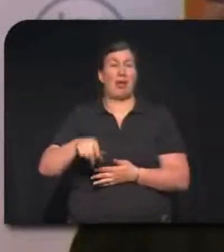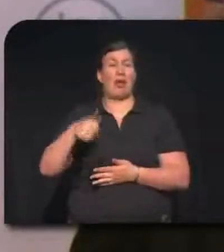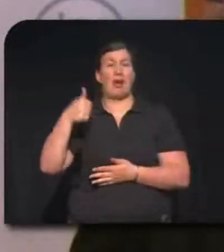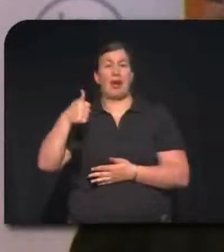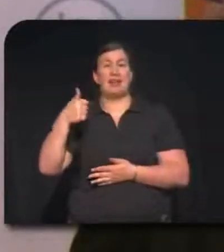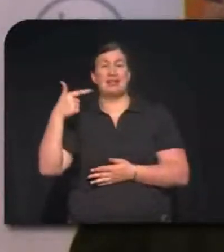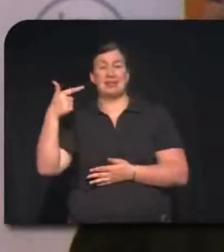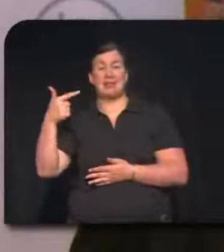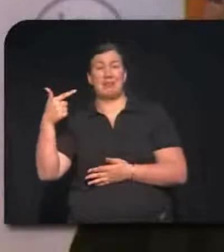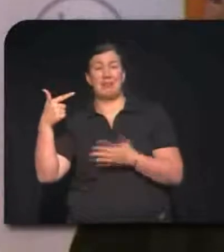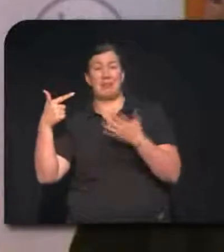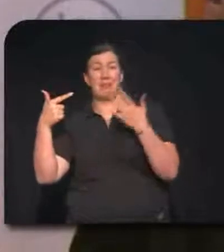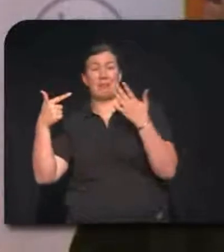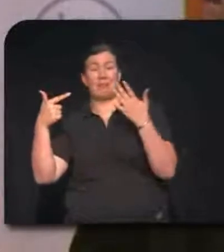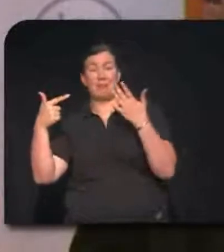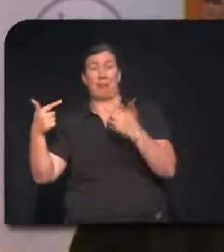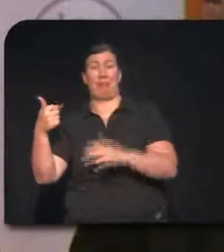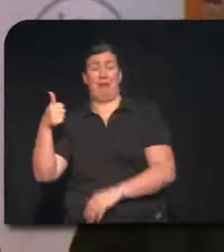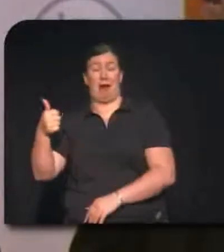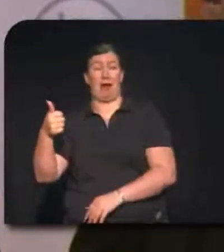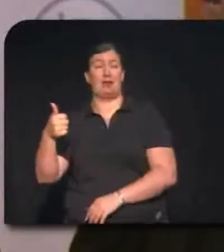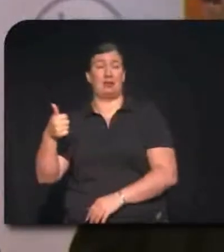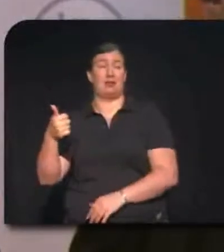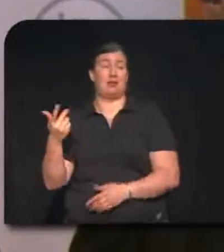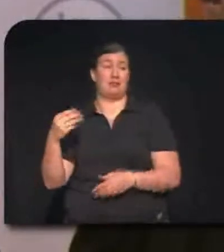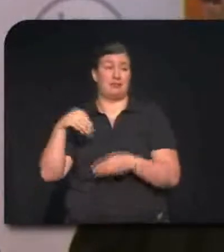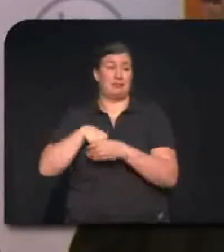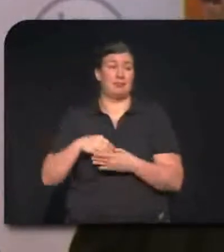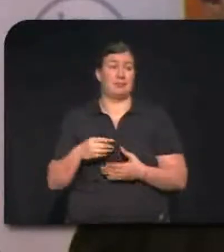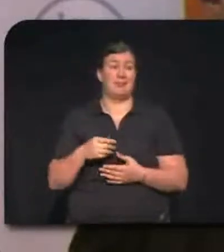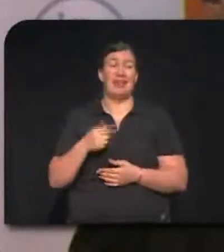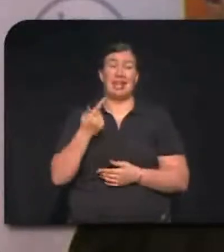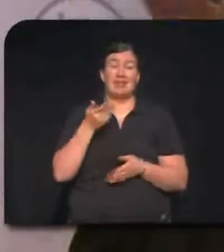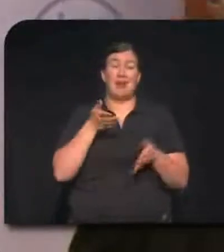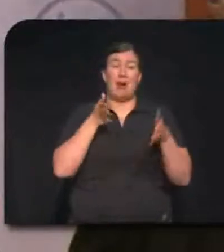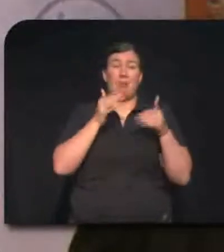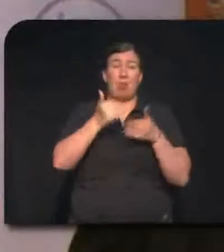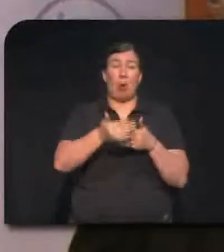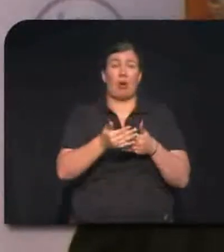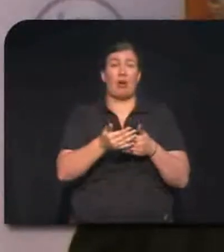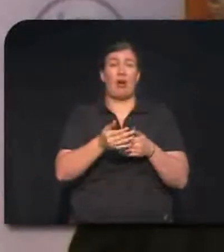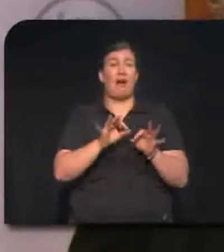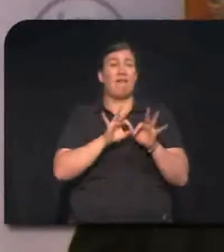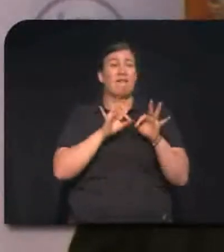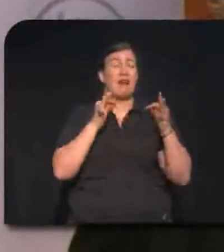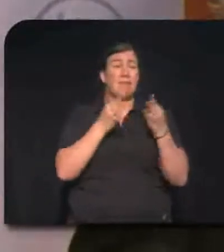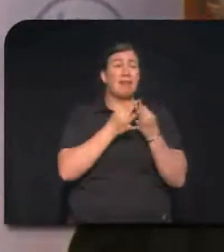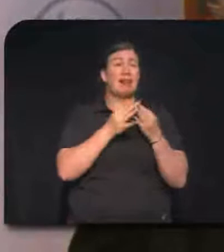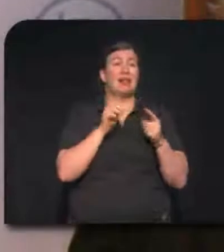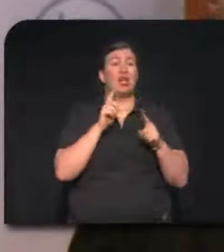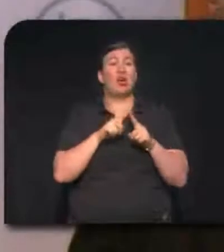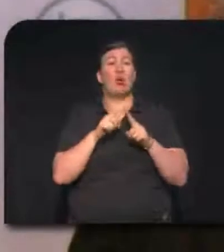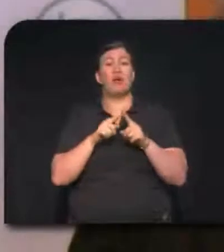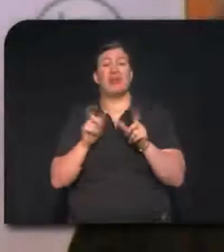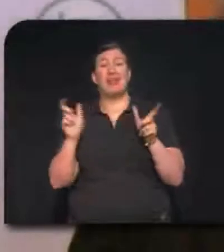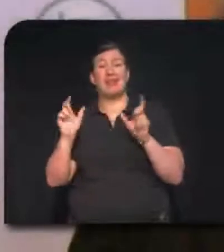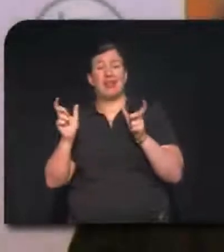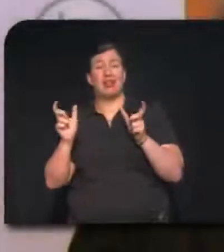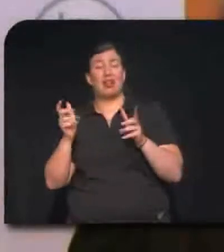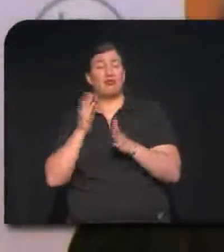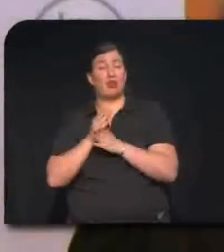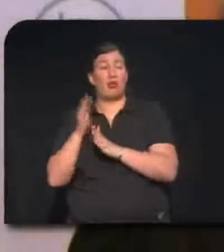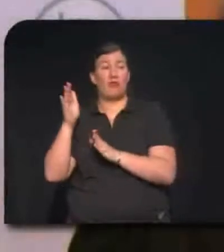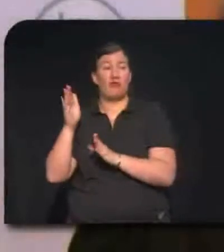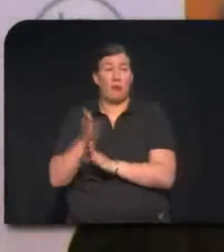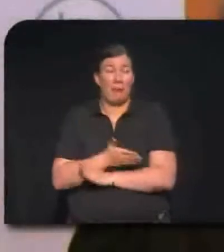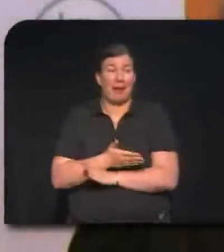Gesellschaft behandelt werden nachdem der Block Familie und Gesellschaft bereits länger vorbei ist würde ich diesen